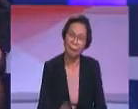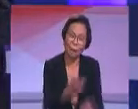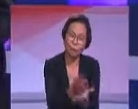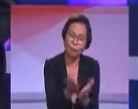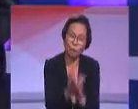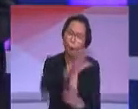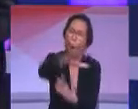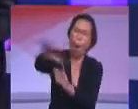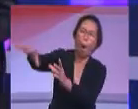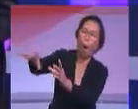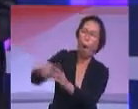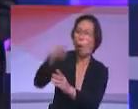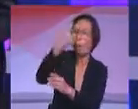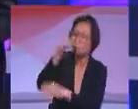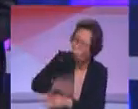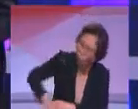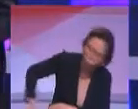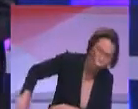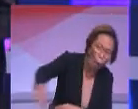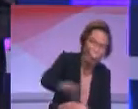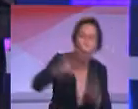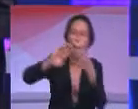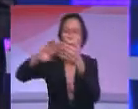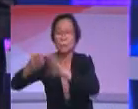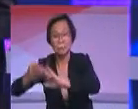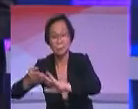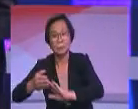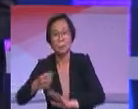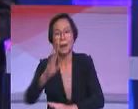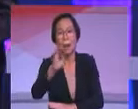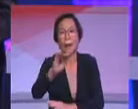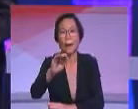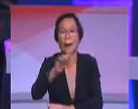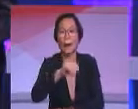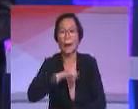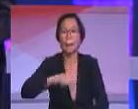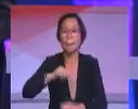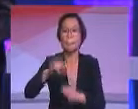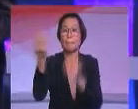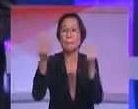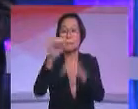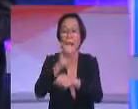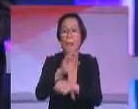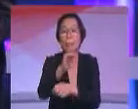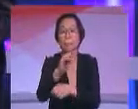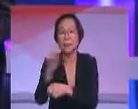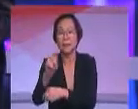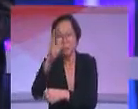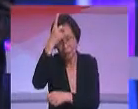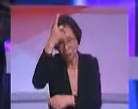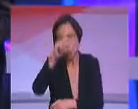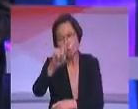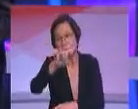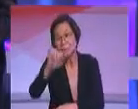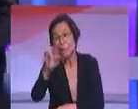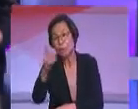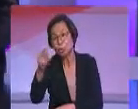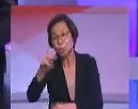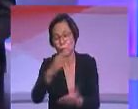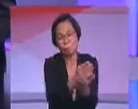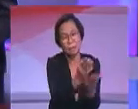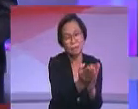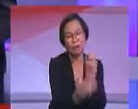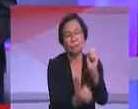Belanjawan menyeluruh untuk semua lapisan masyarakat. Jelas ahli Majlis Kerja Tertinggi UMNO, Datuk Seri Tajuddin Abdul Rahman, untuk